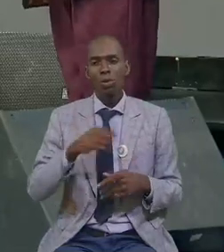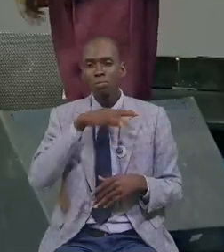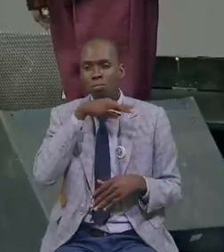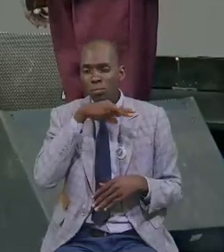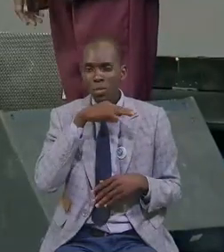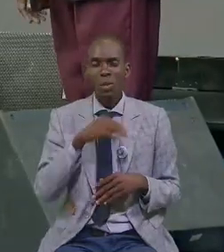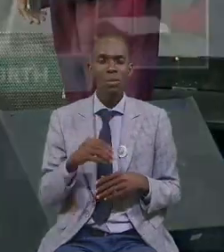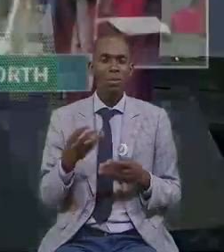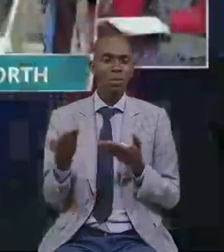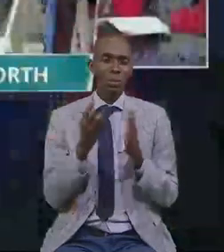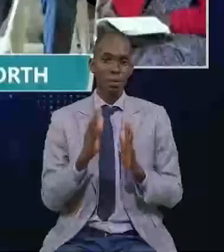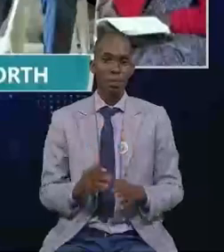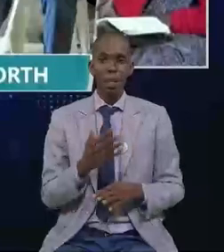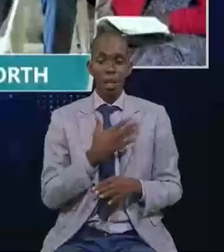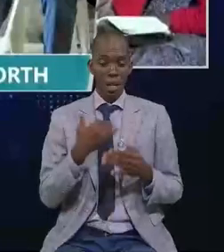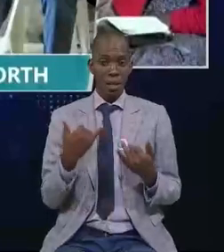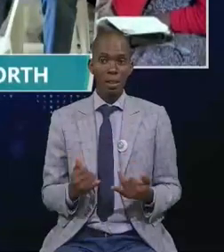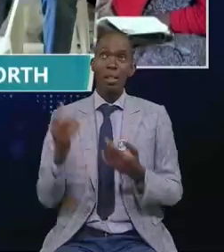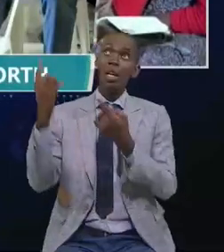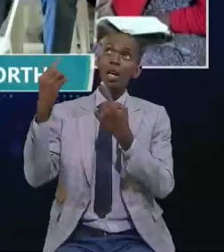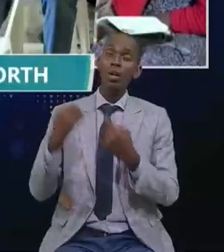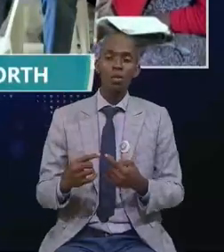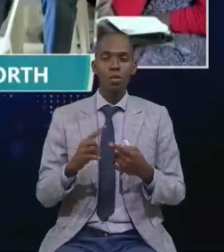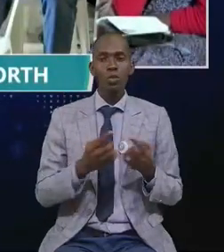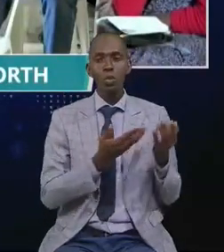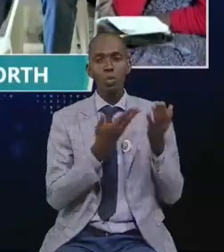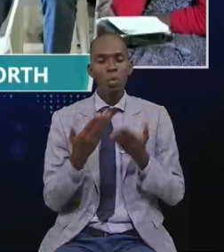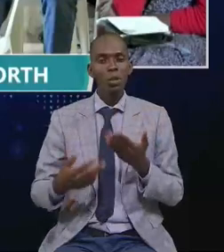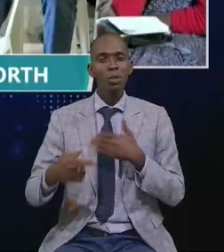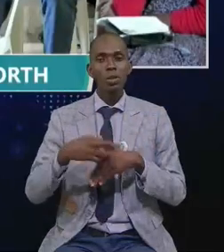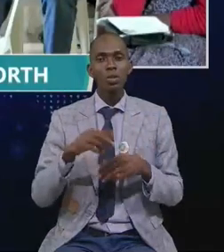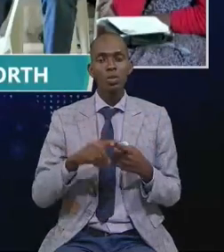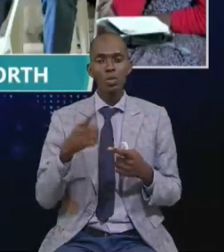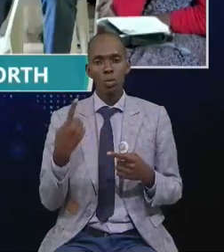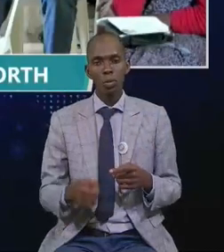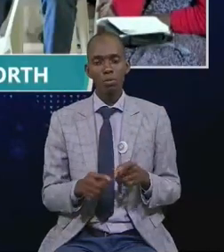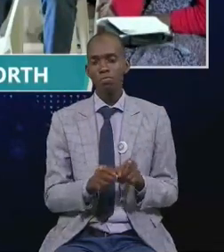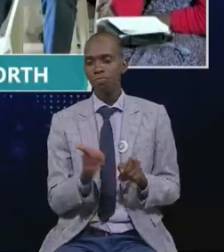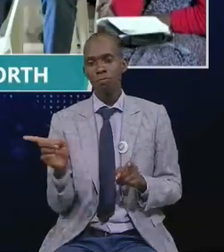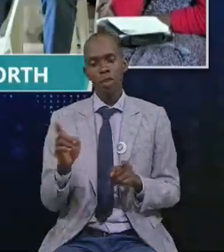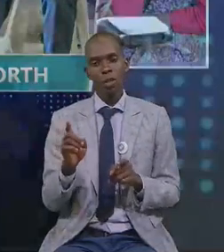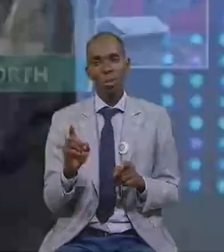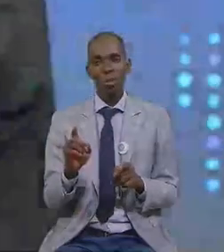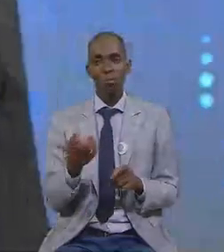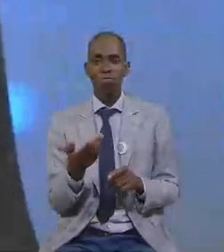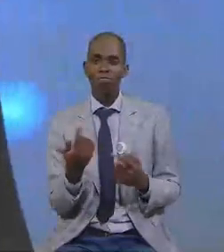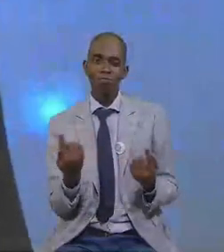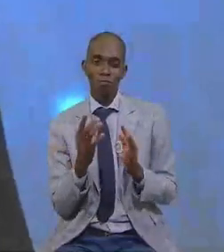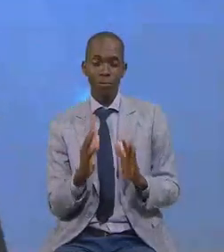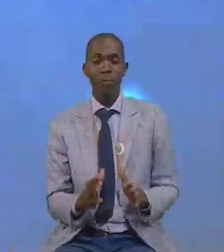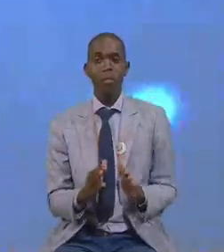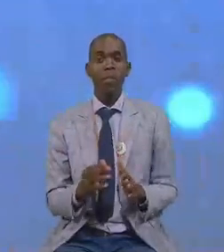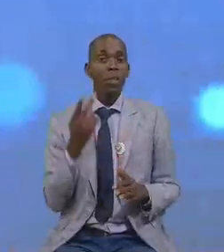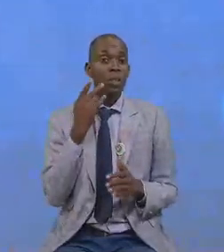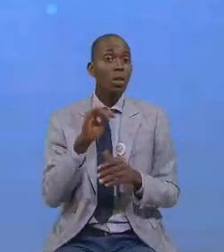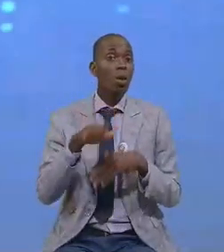l'esclave pollué. Maintenant, il vient apporter la restauration à l'âme pervertie. Ouais, toutes les choses du